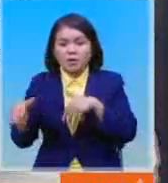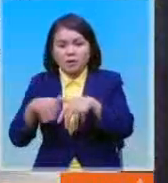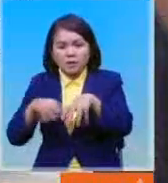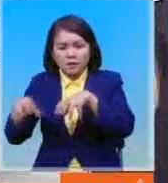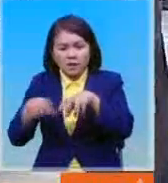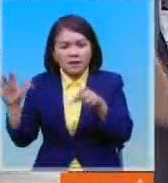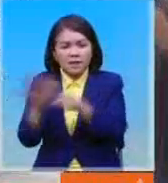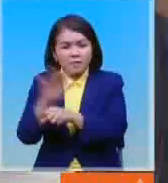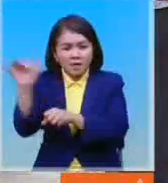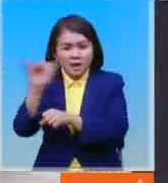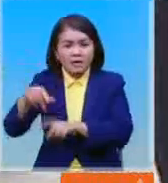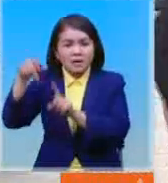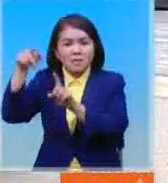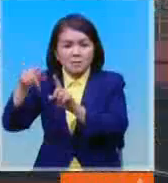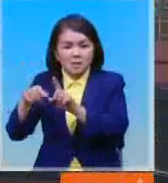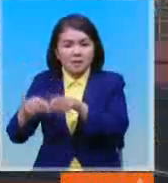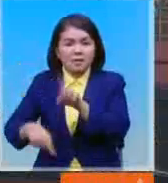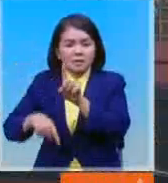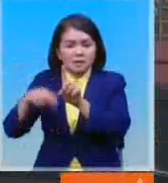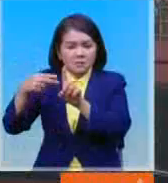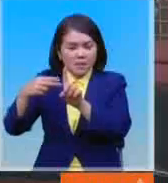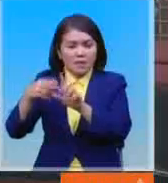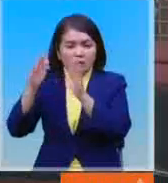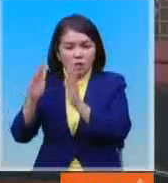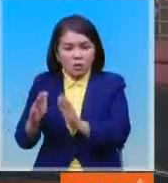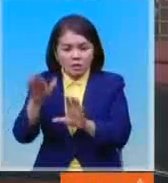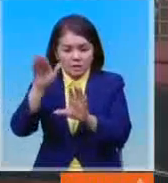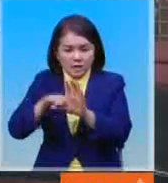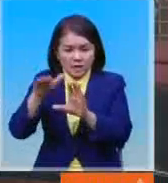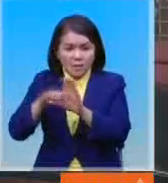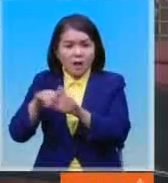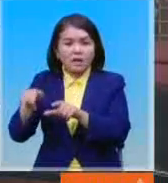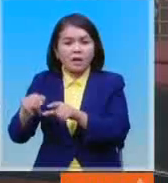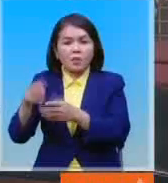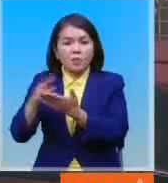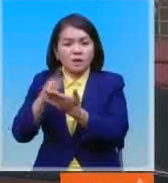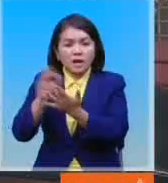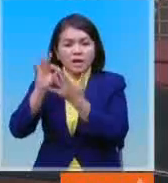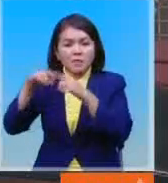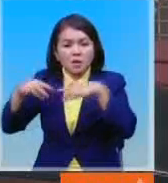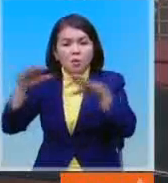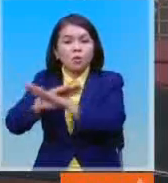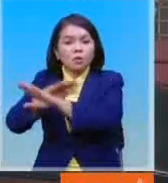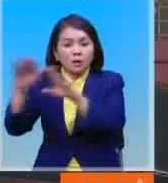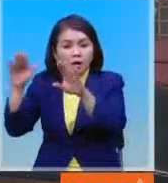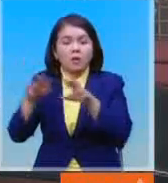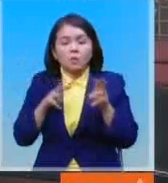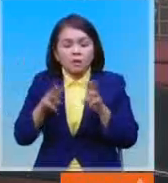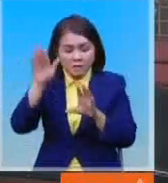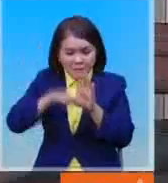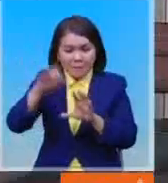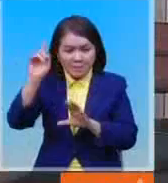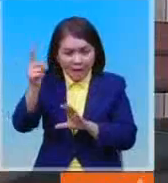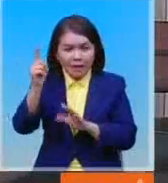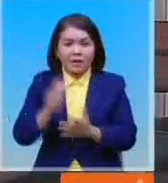รณ์ 11,750 คนนะครับทำให้การสมัครรอบนี้ถือได้ว่าเป็นโมฆะนะครับสำหรับน้องๆกลุ่มนี้นักเรียนต้องไปสมัครใหม่